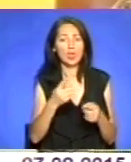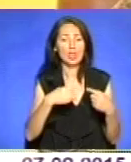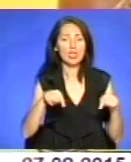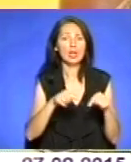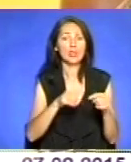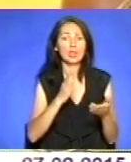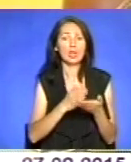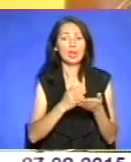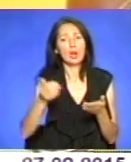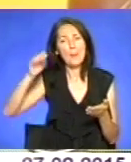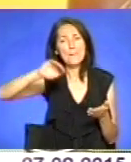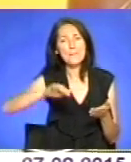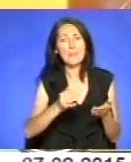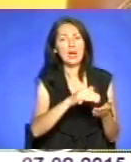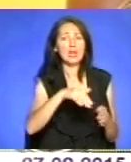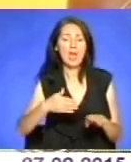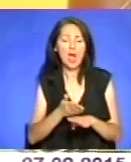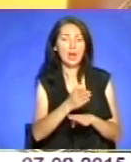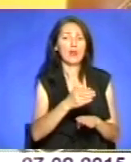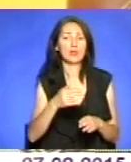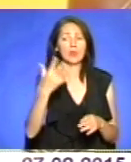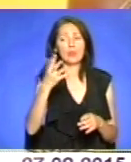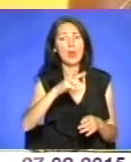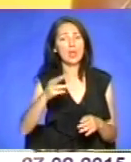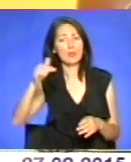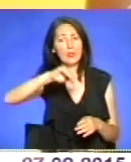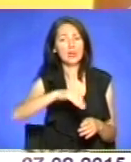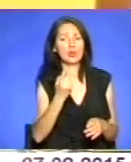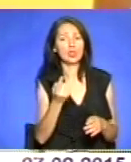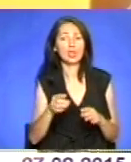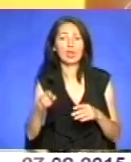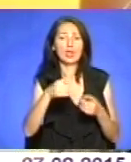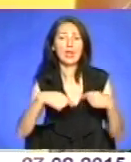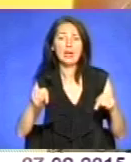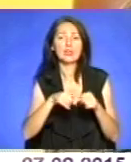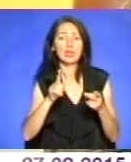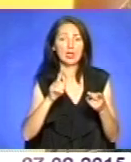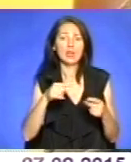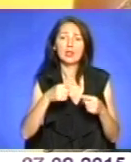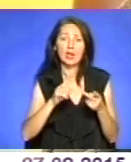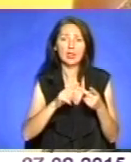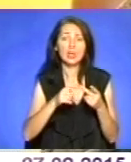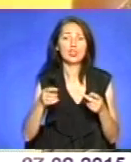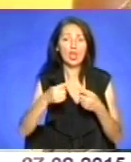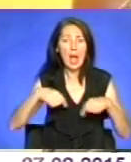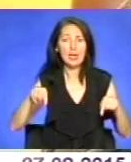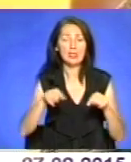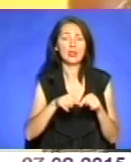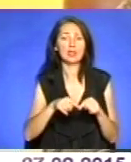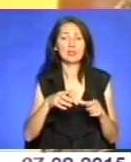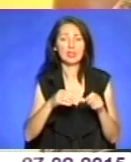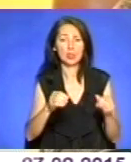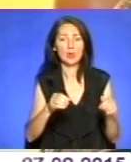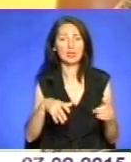перепад високих там 5 метрів, на одній ділянці висота, на іншій там свої там